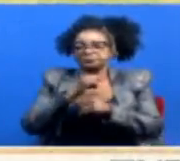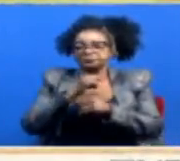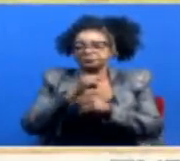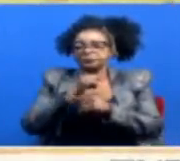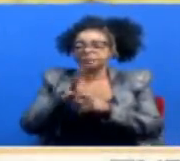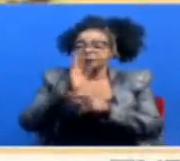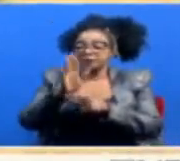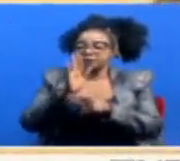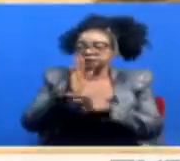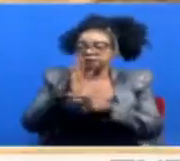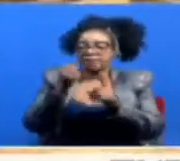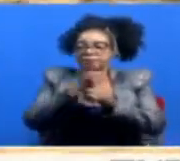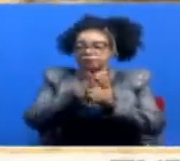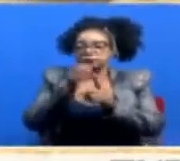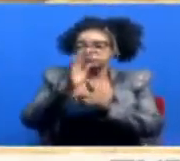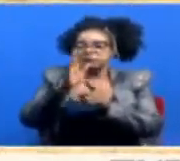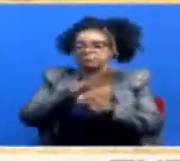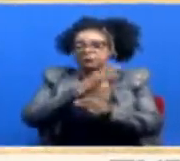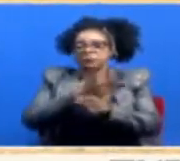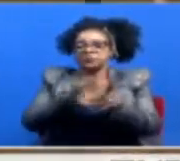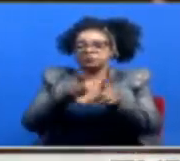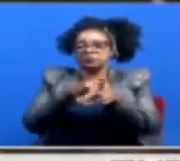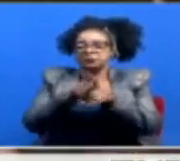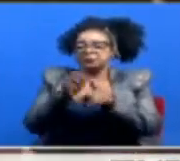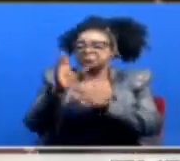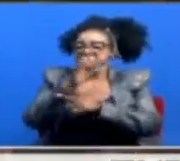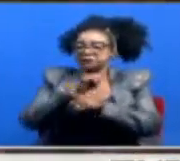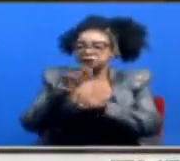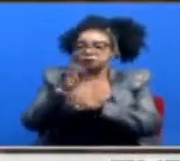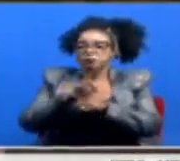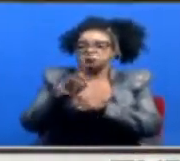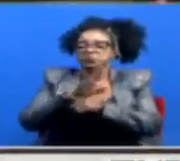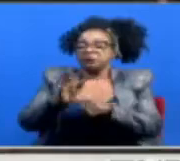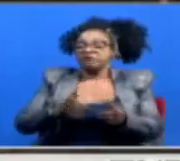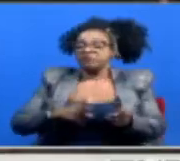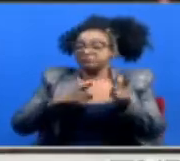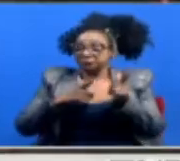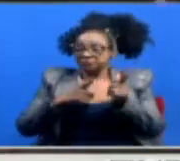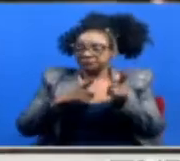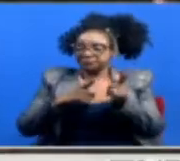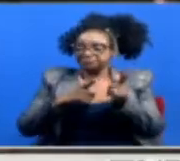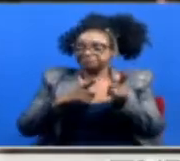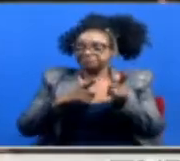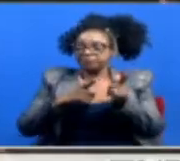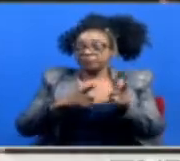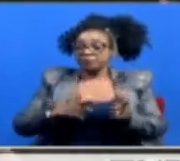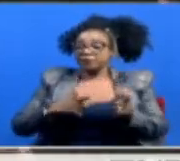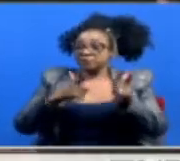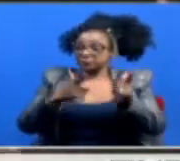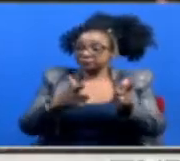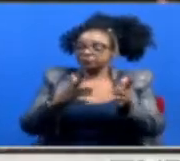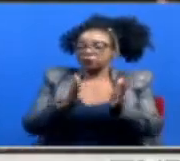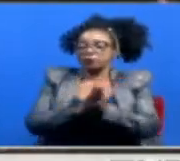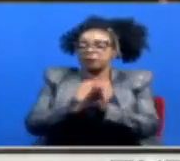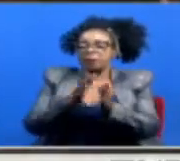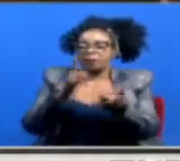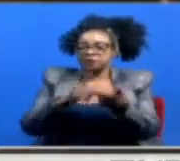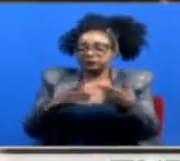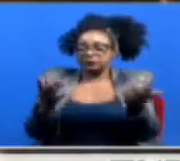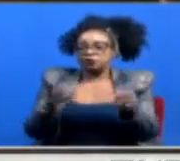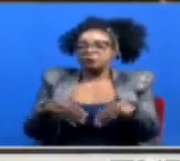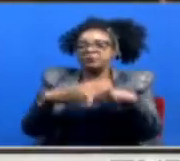against abusing their power and misusing their firearms. Bunduki ambazo mmepewa na silaha ambazo